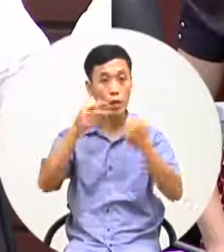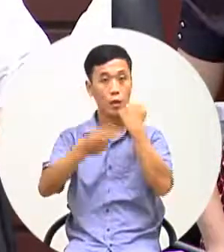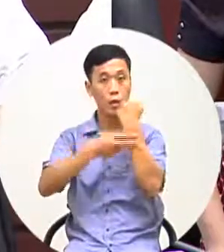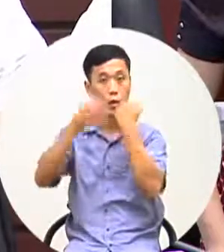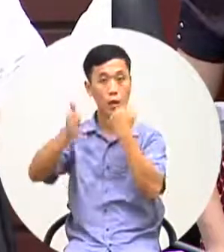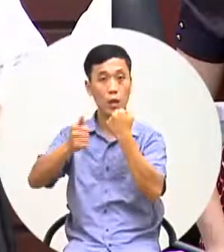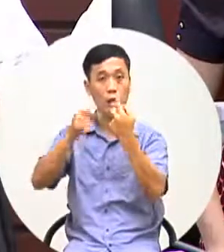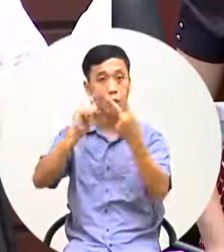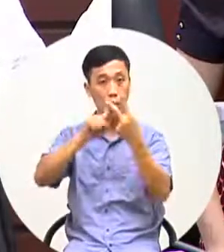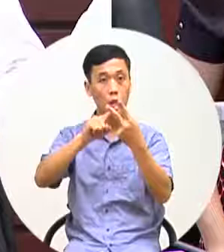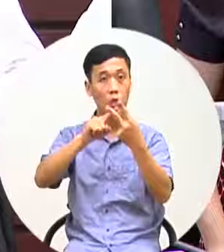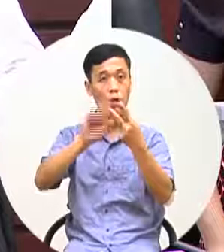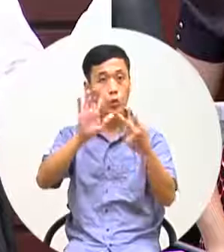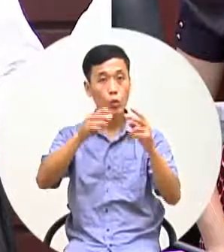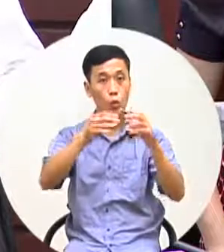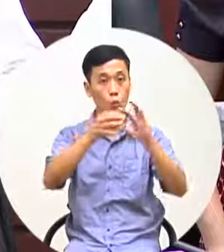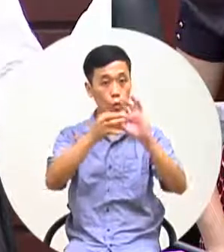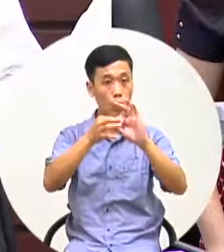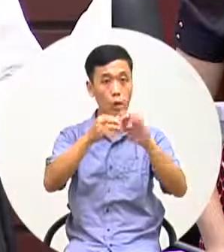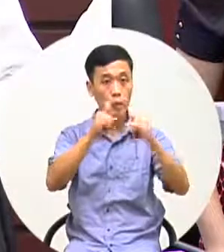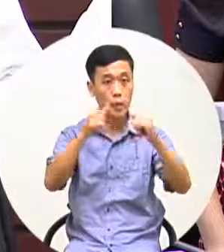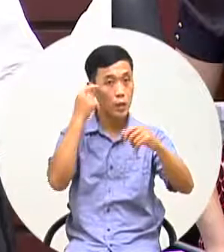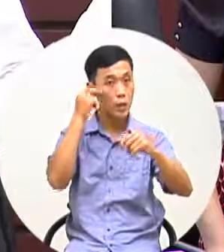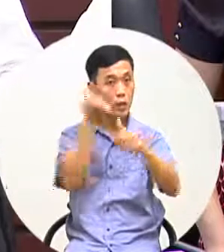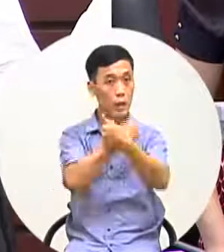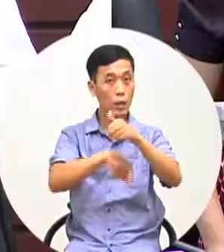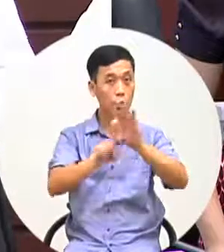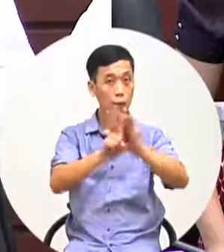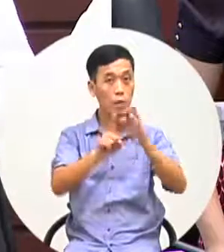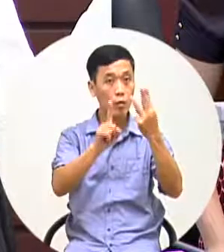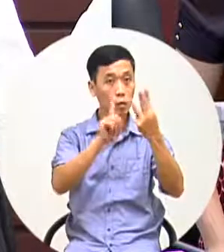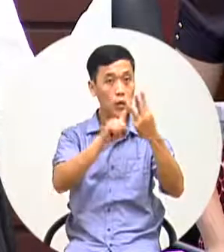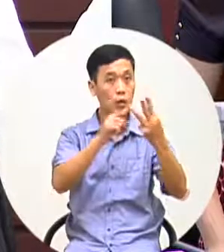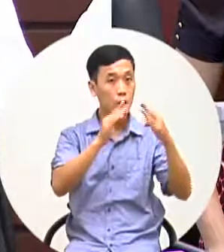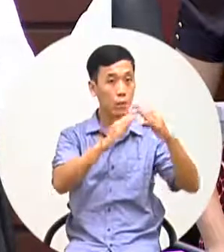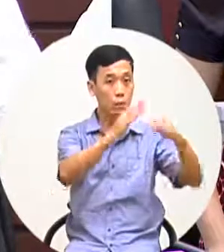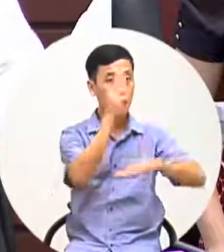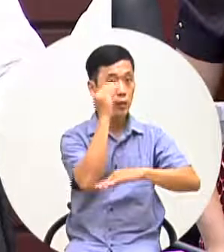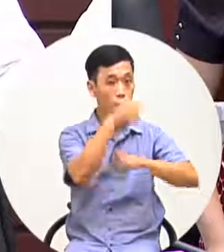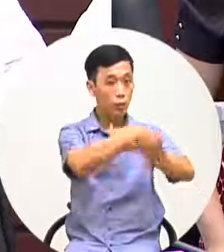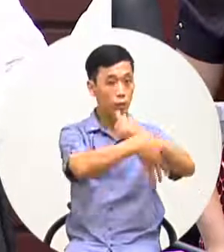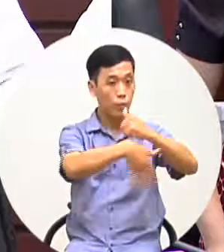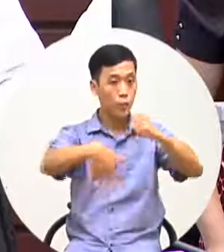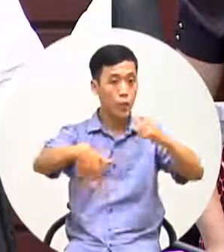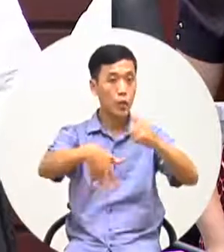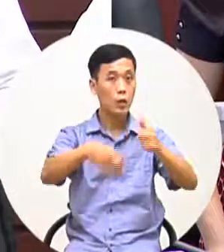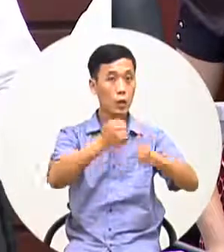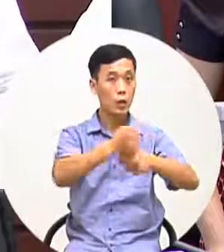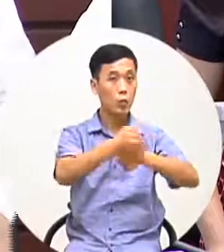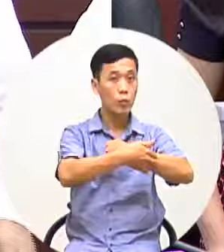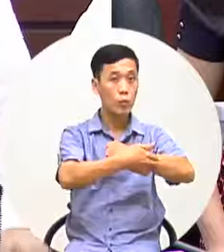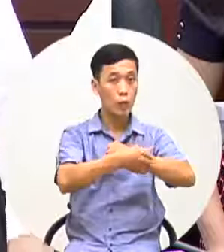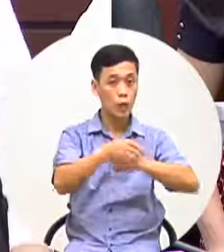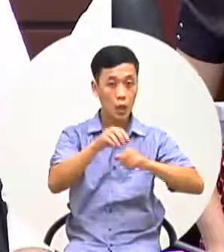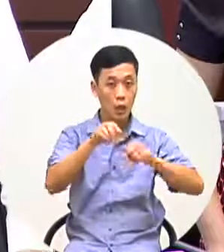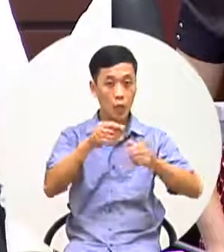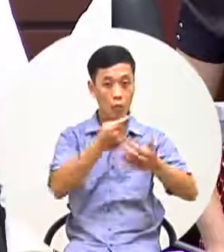代表，以及我们市府各单位的同仁，都来认知，都来认识这些乔木跟灌